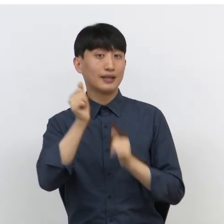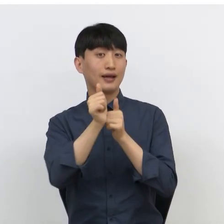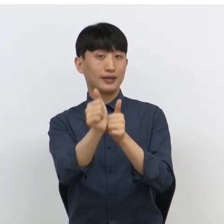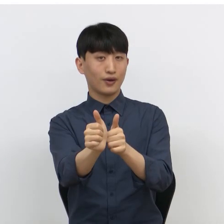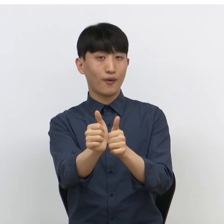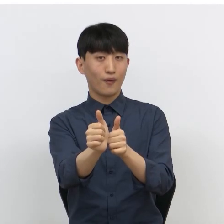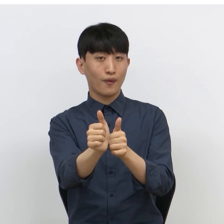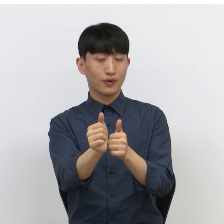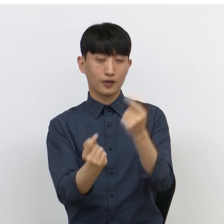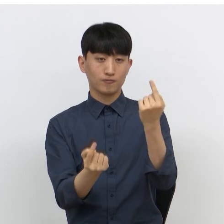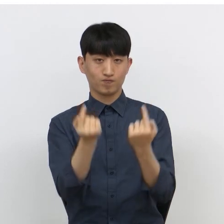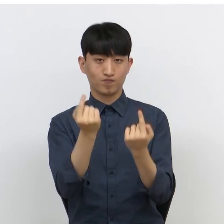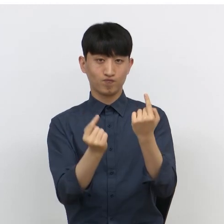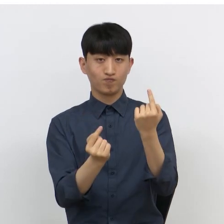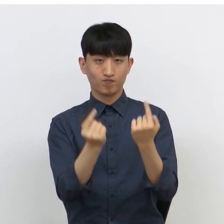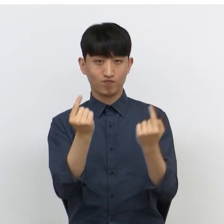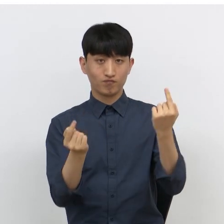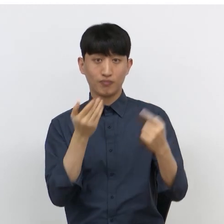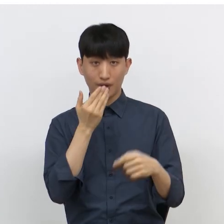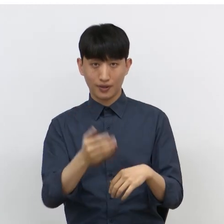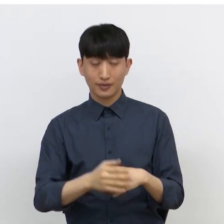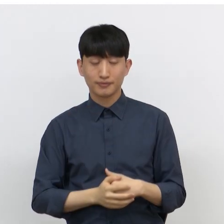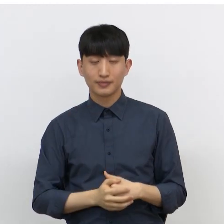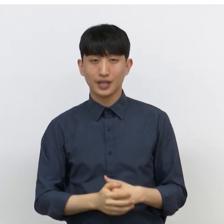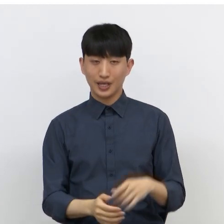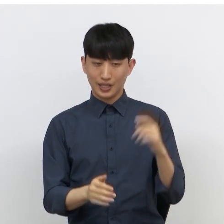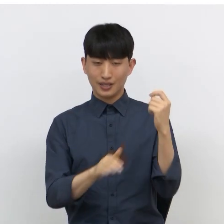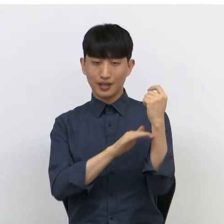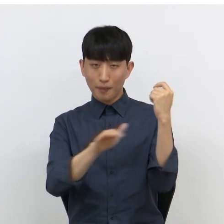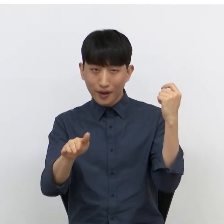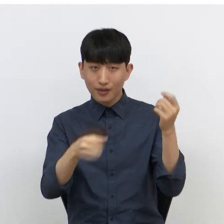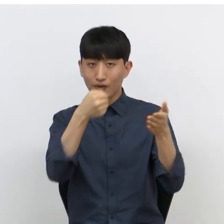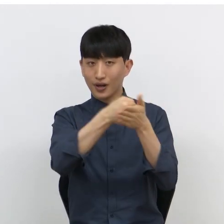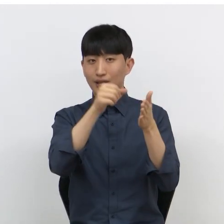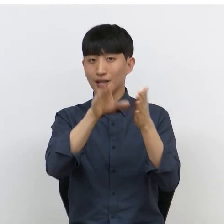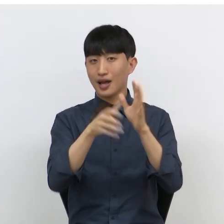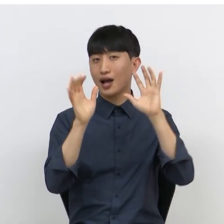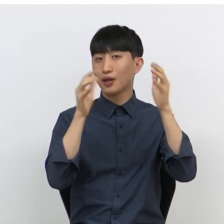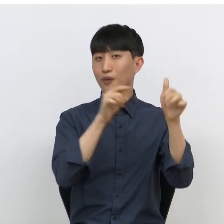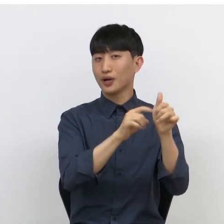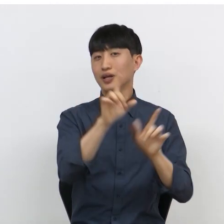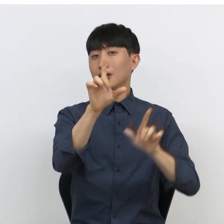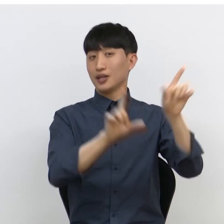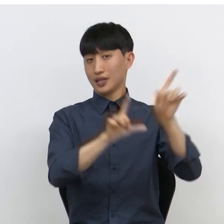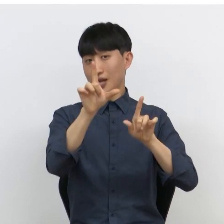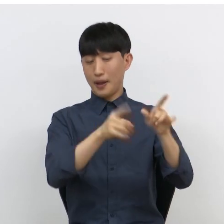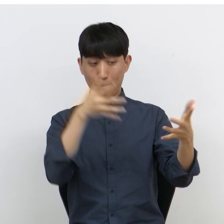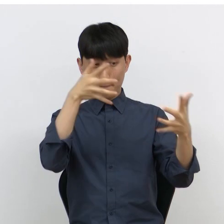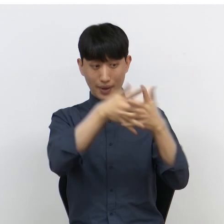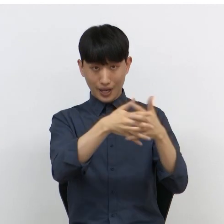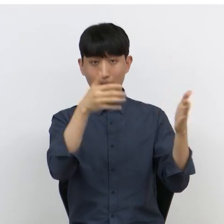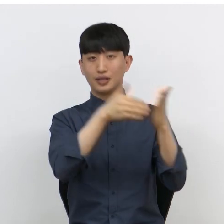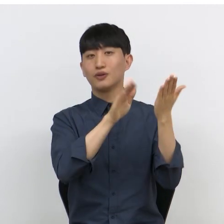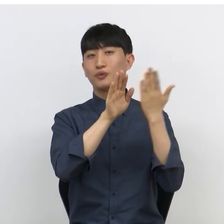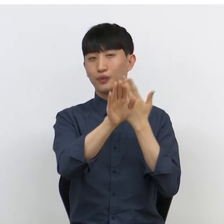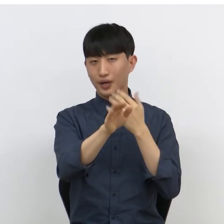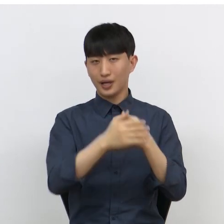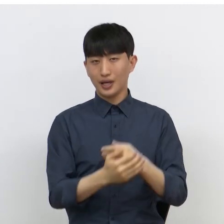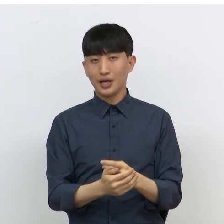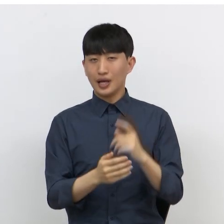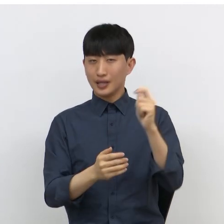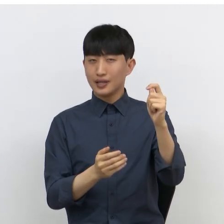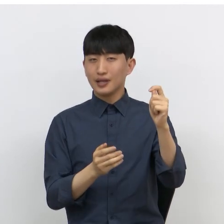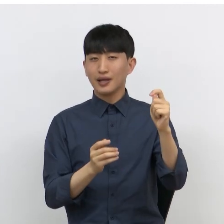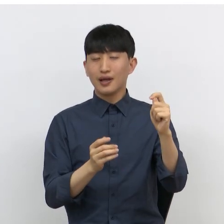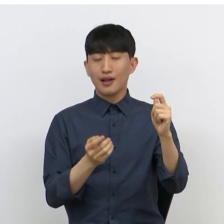이제 달라질 수 있기 때문에 이 T레벨을 설정할 때도 그 아동들의 상태를 잘 파악해 가면서 T레벨을 조절해 주는